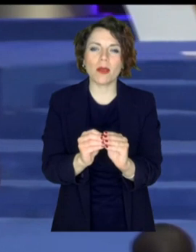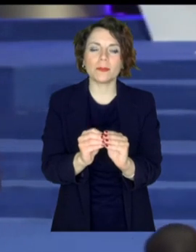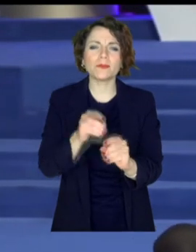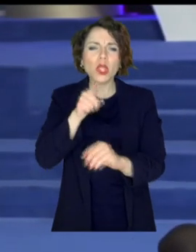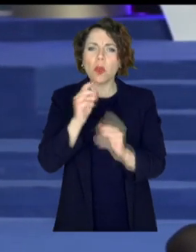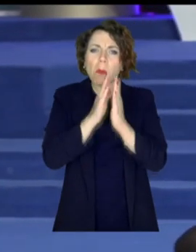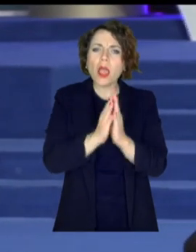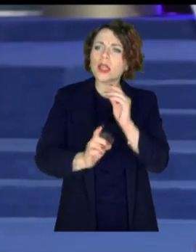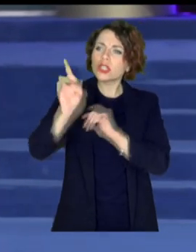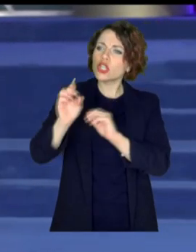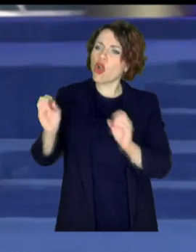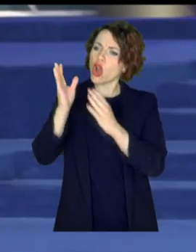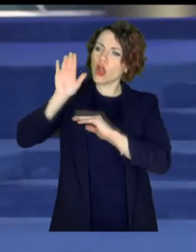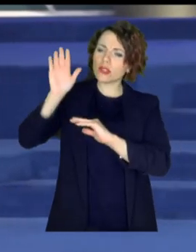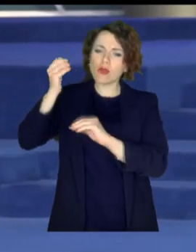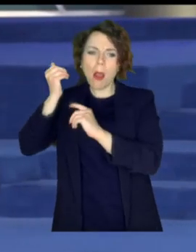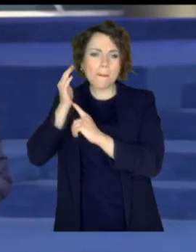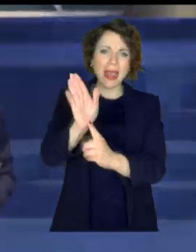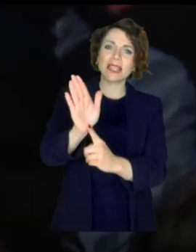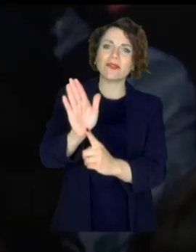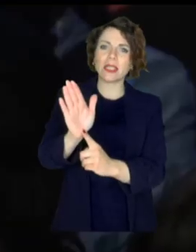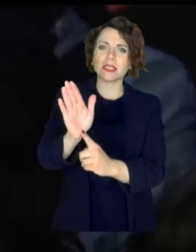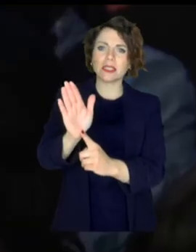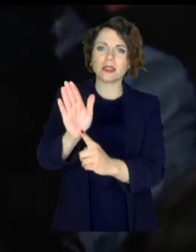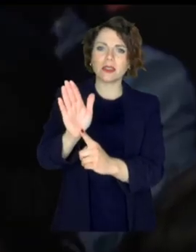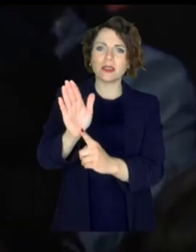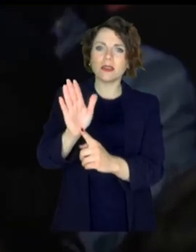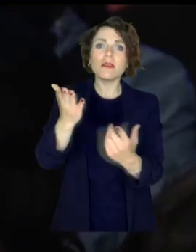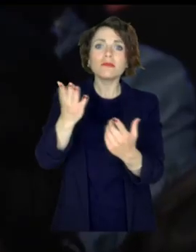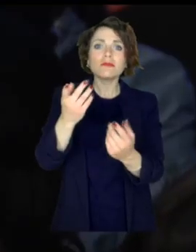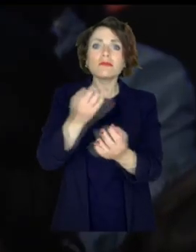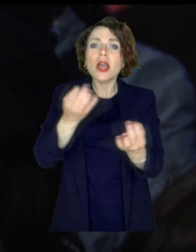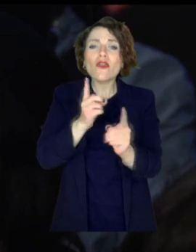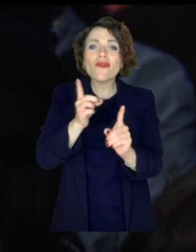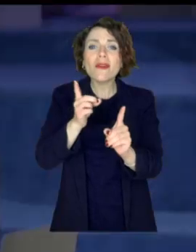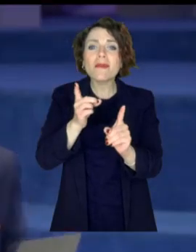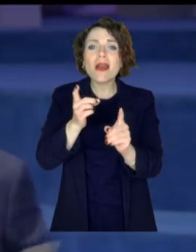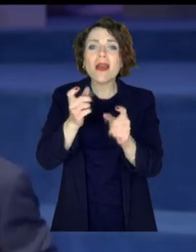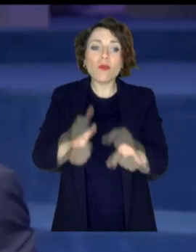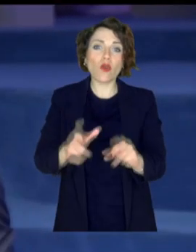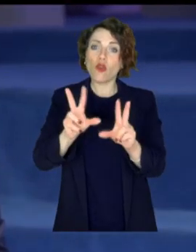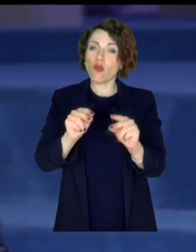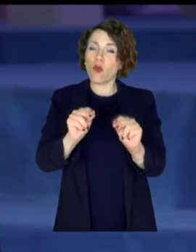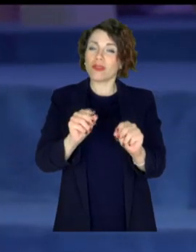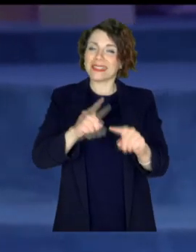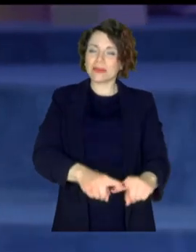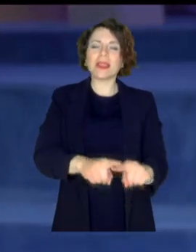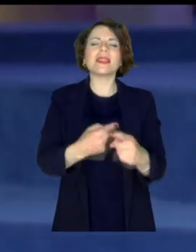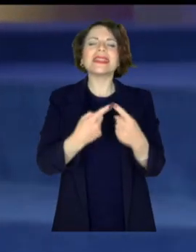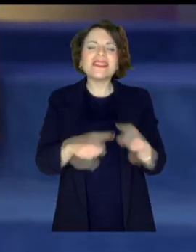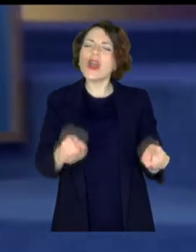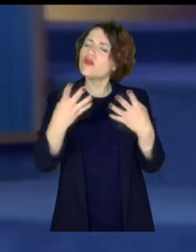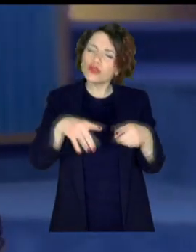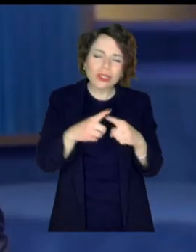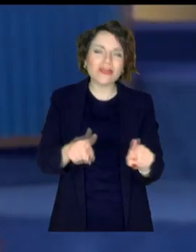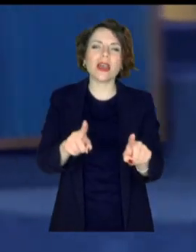Dio manifesti la sua gloria in quella situazione. Perché non succederà in questo Nuovo Testamento. Nel